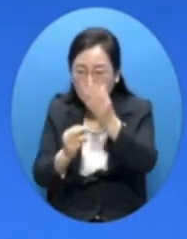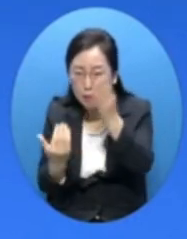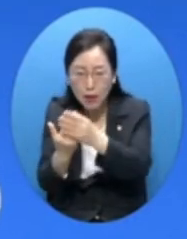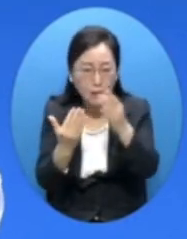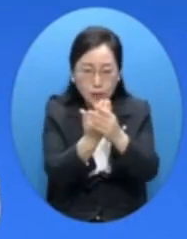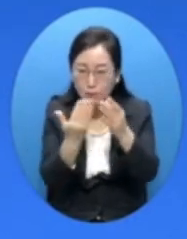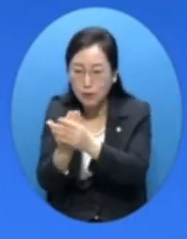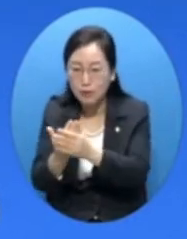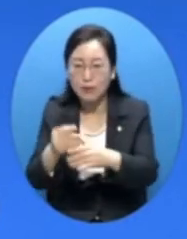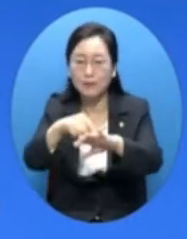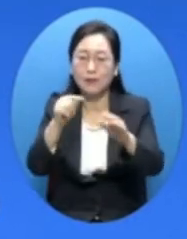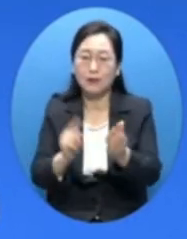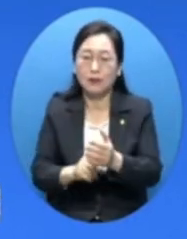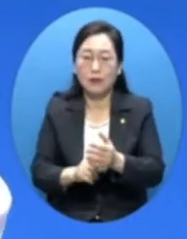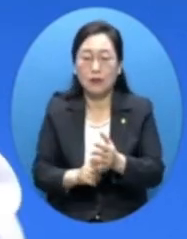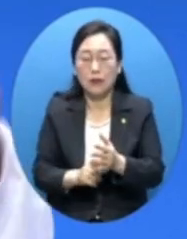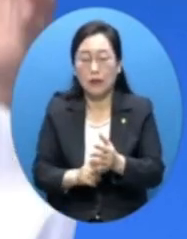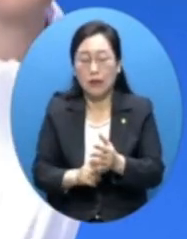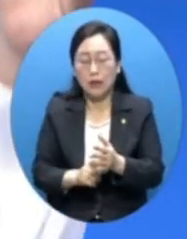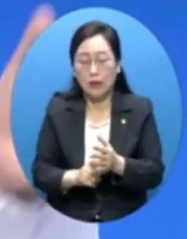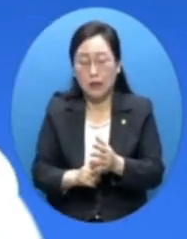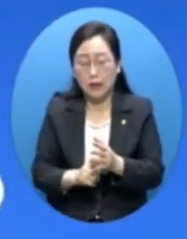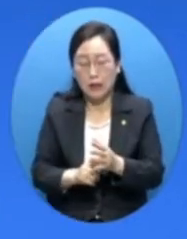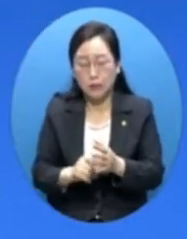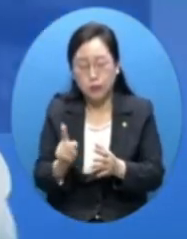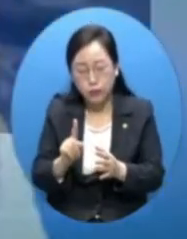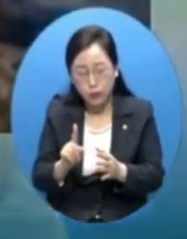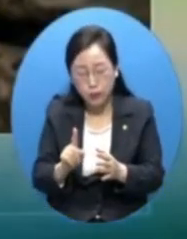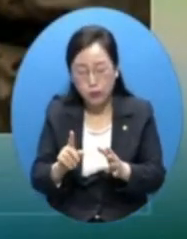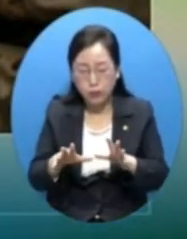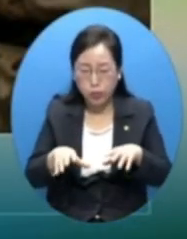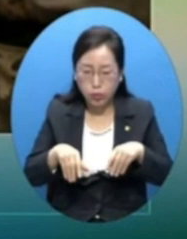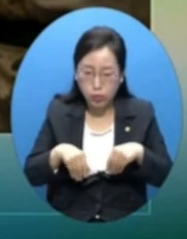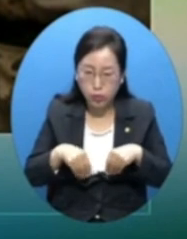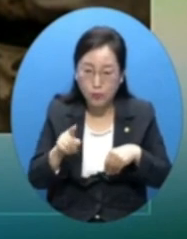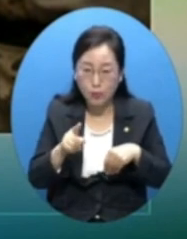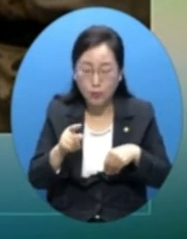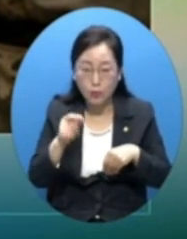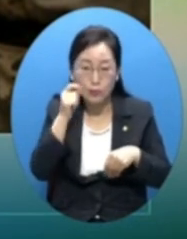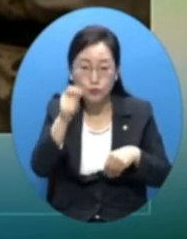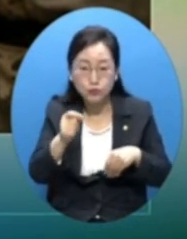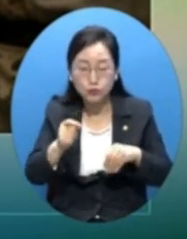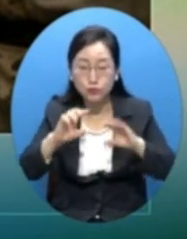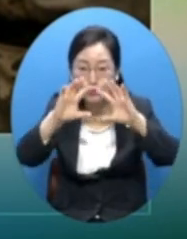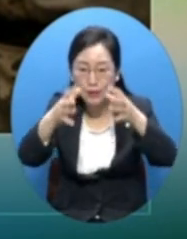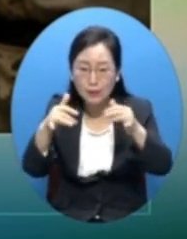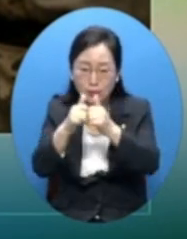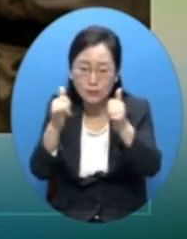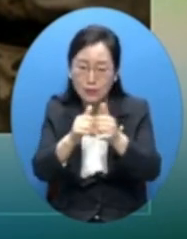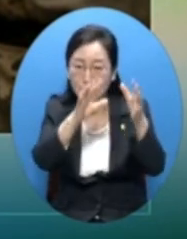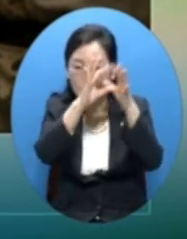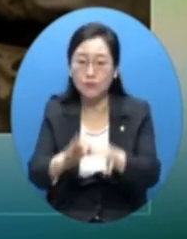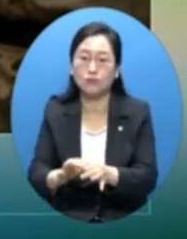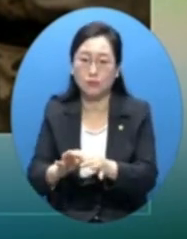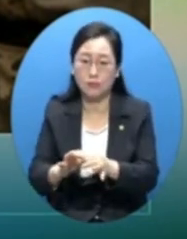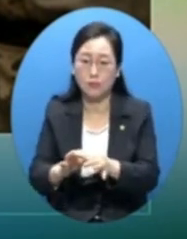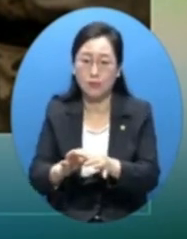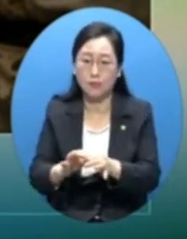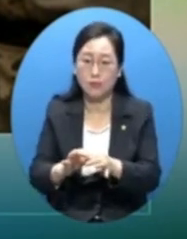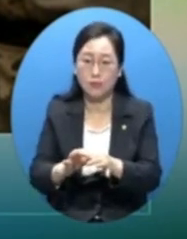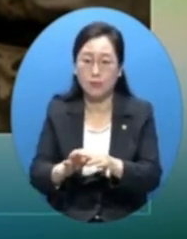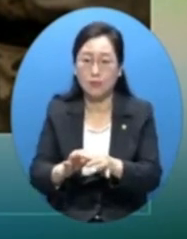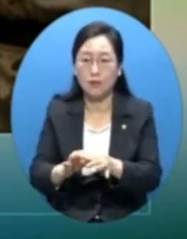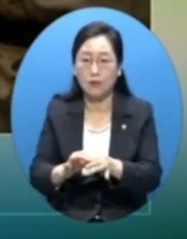우리 마음이 움츠러듭니다. 우크라이나 전쟁은 1년 넘도록 끝이 보이지 않습니다. 우리가 알고